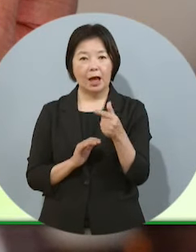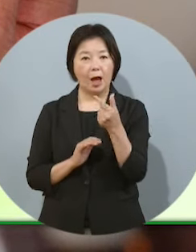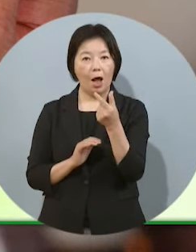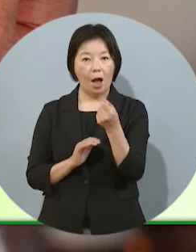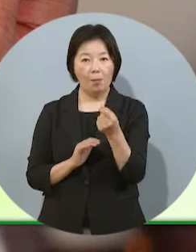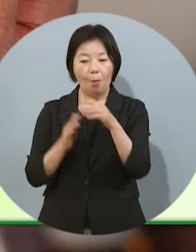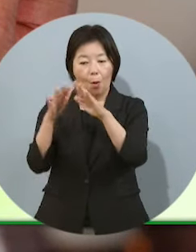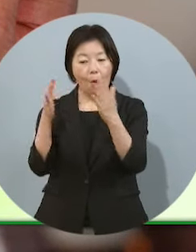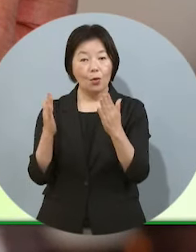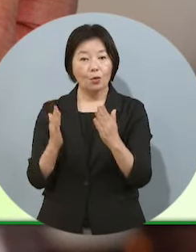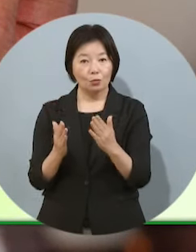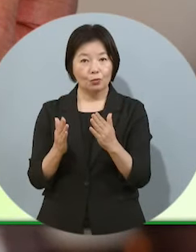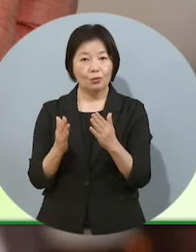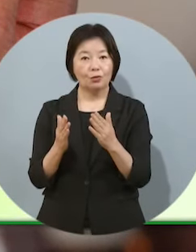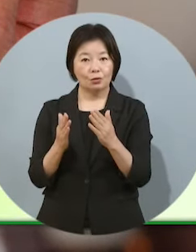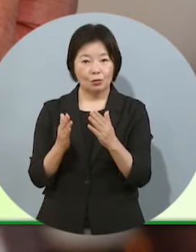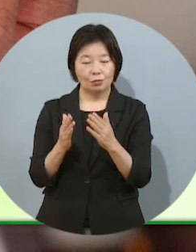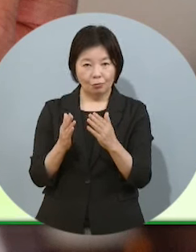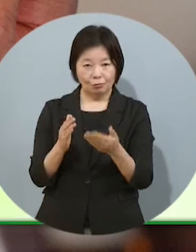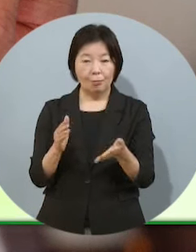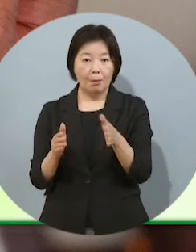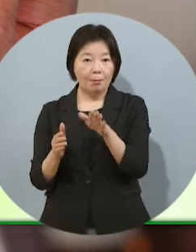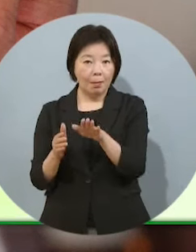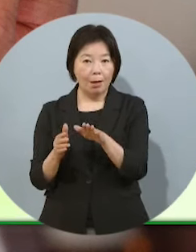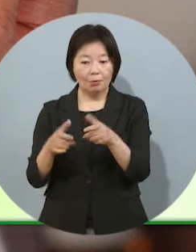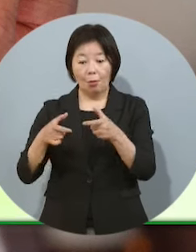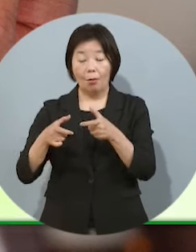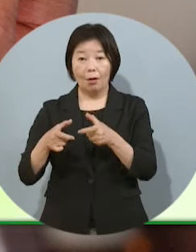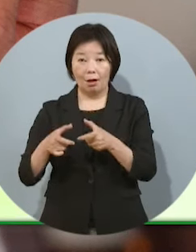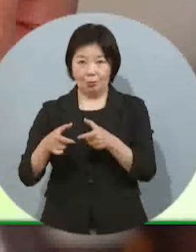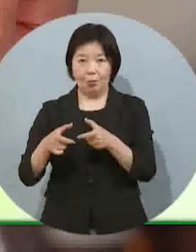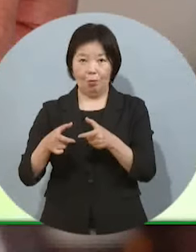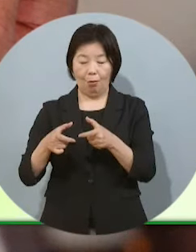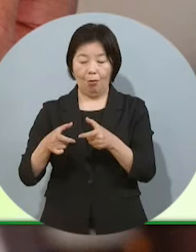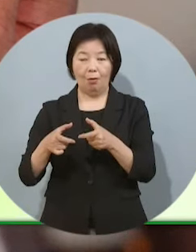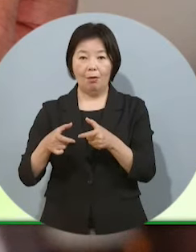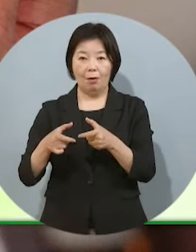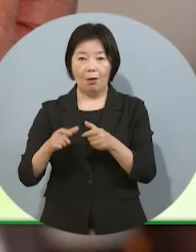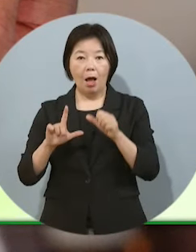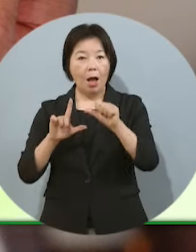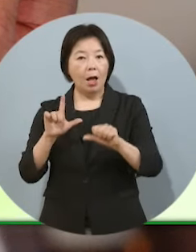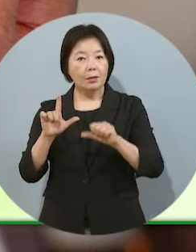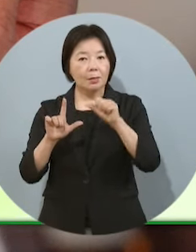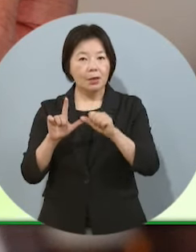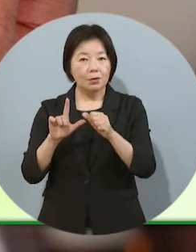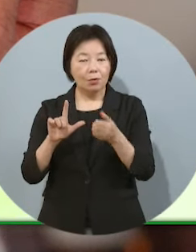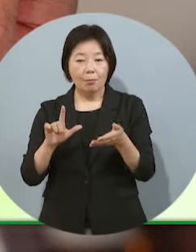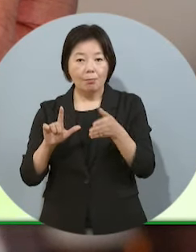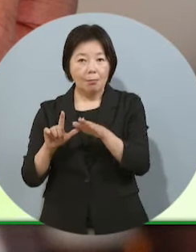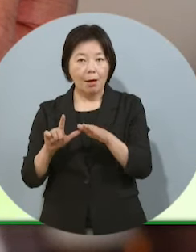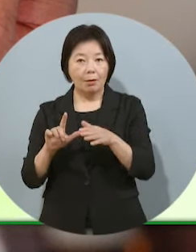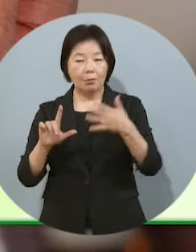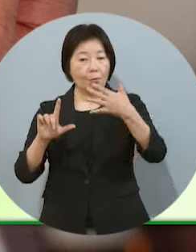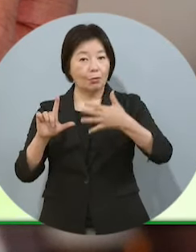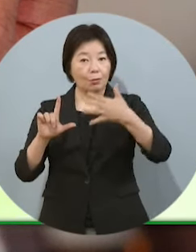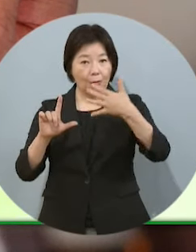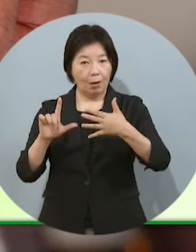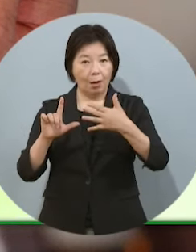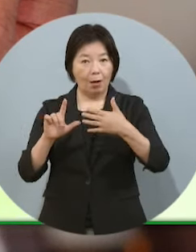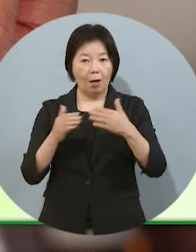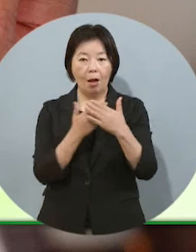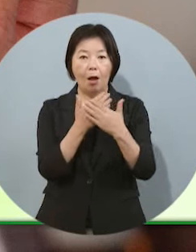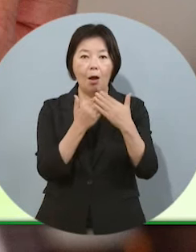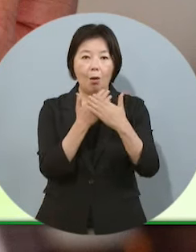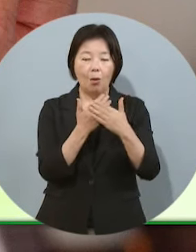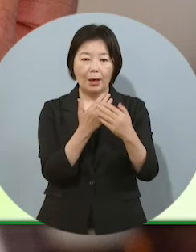検診受診を呼びかけるメッセージカード、およびアニメーション付きメッセージ画像を保健医